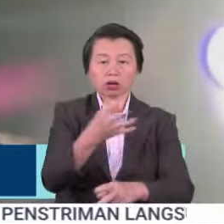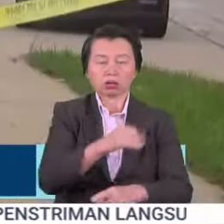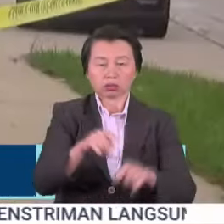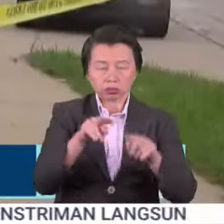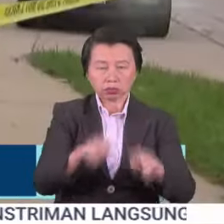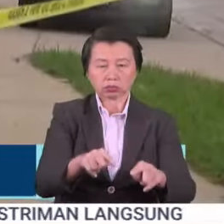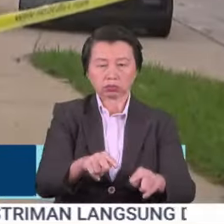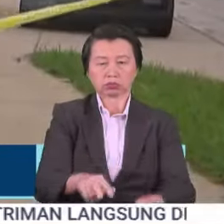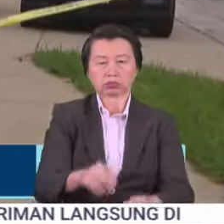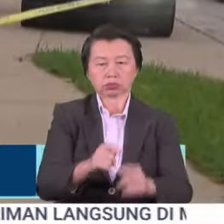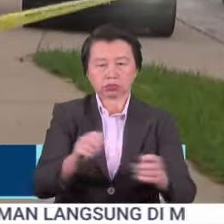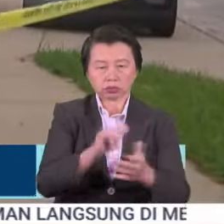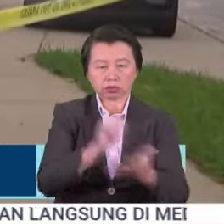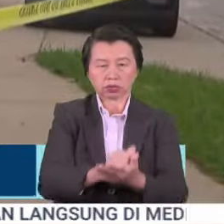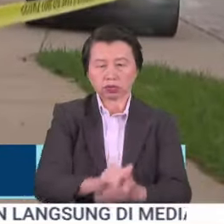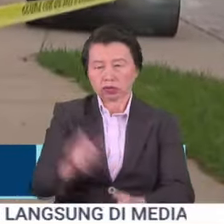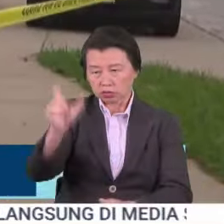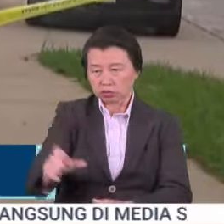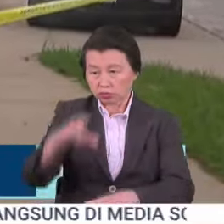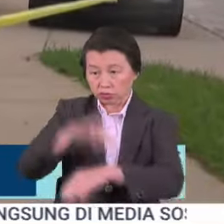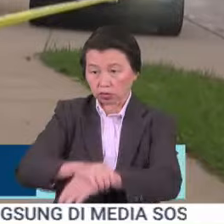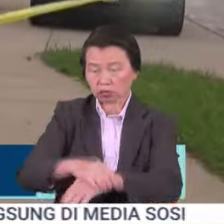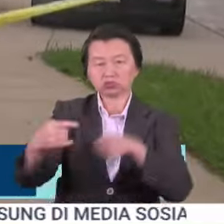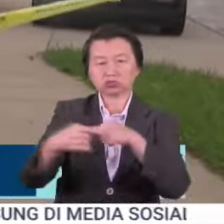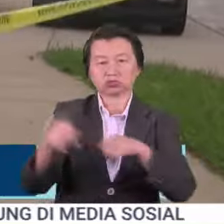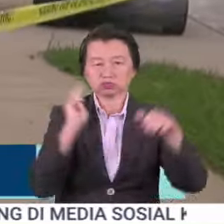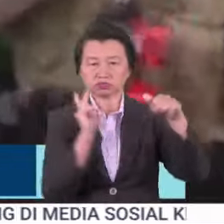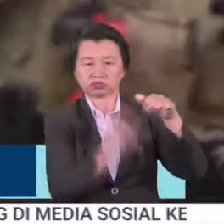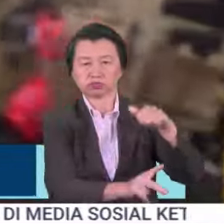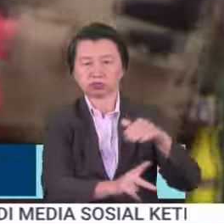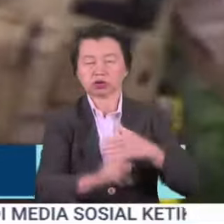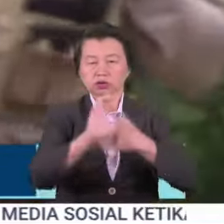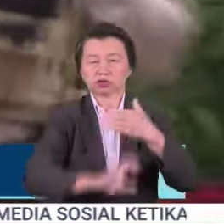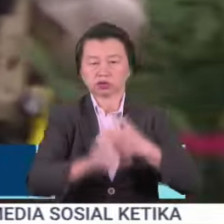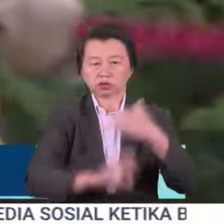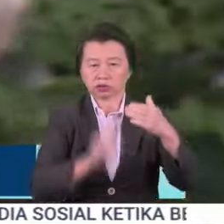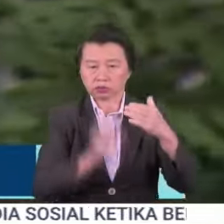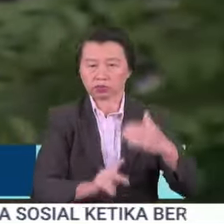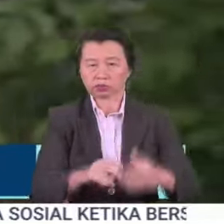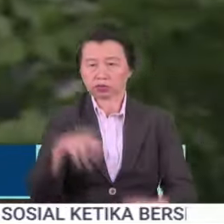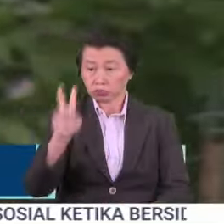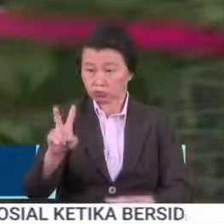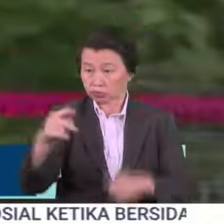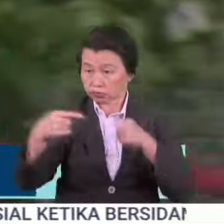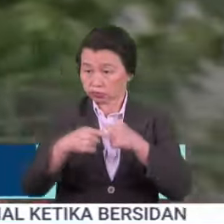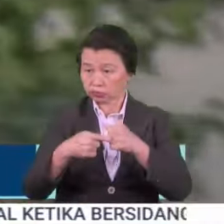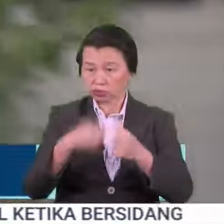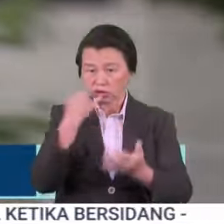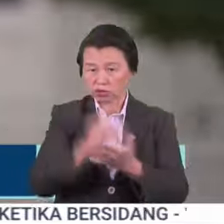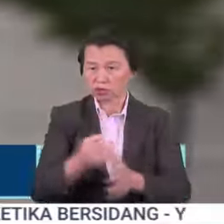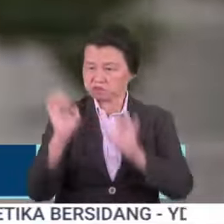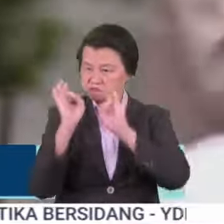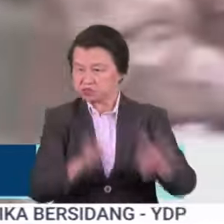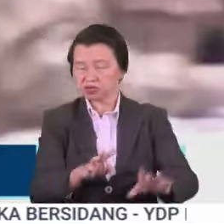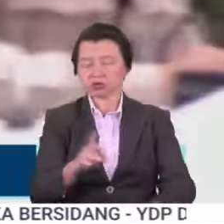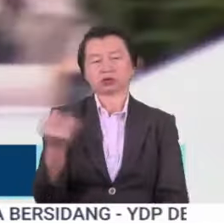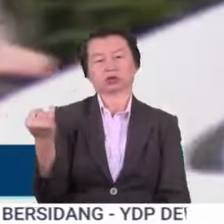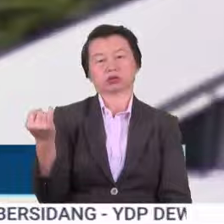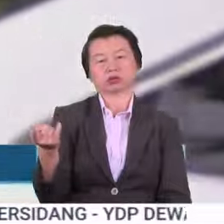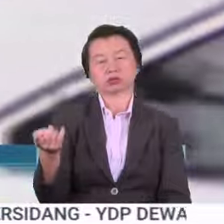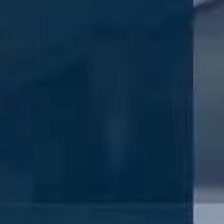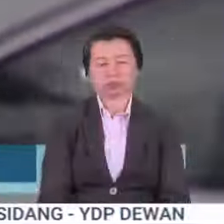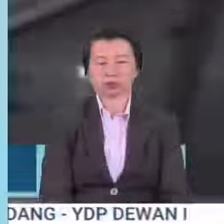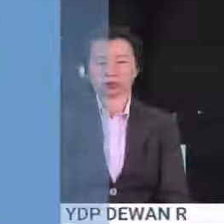serangan kejam itu. Suspek didakwa atas tuduhan membunuh, percubaan membunuh dan dua pertuduhan jenayah kebencian.